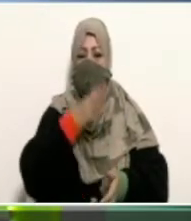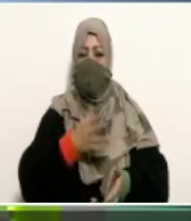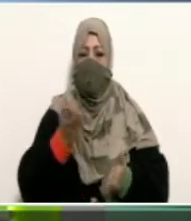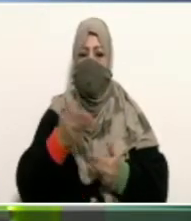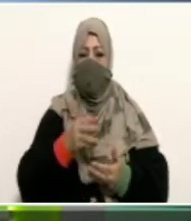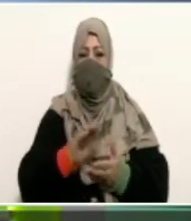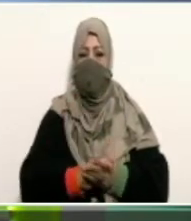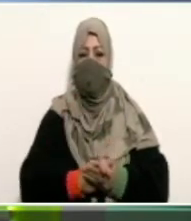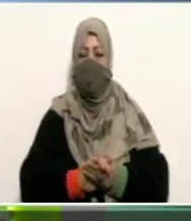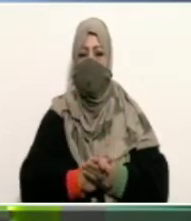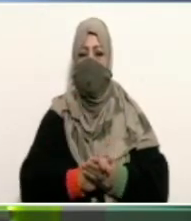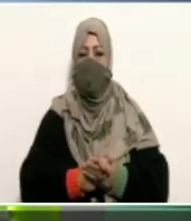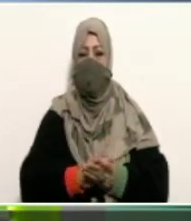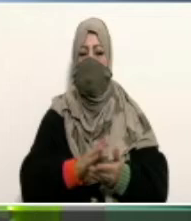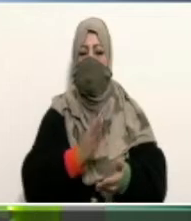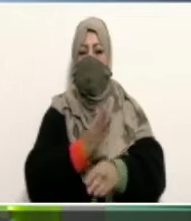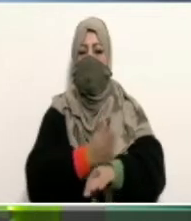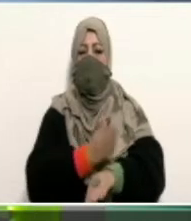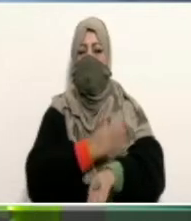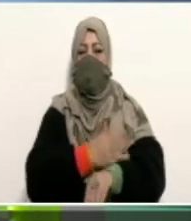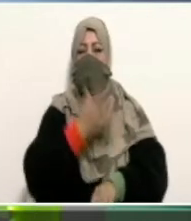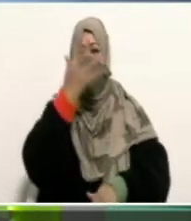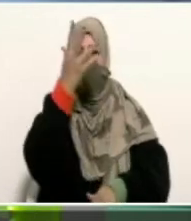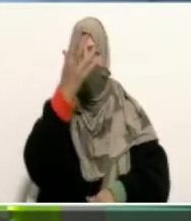الثلث الأخير، هل هو الفجر الأول أو الثاني؟